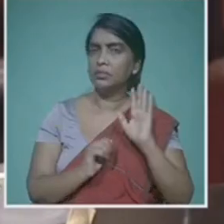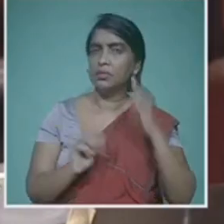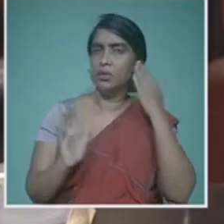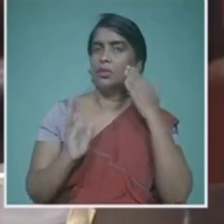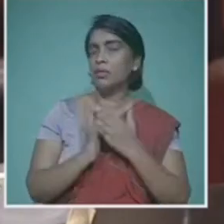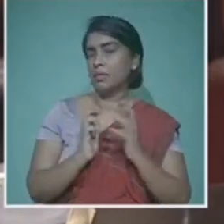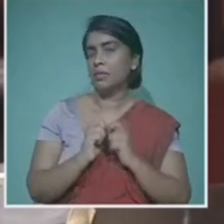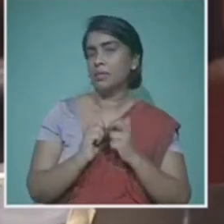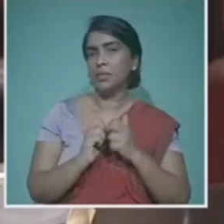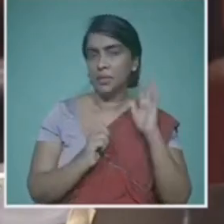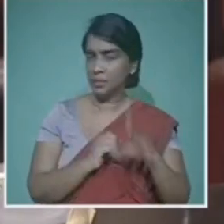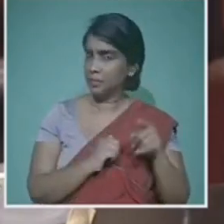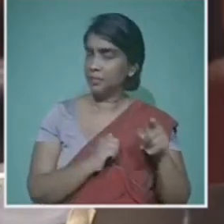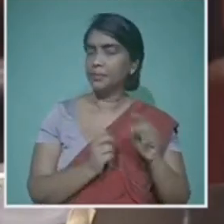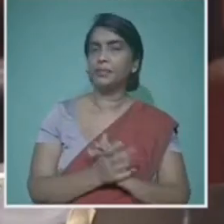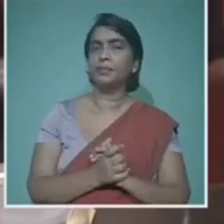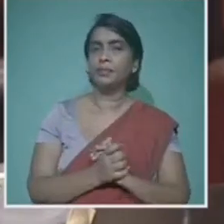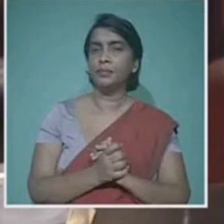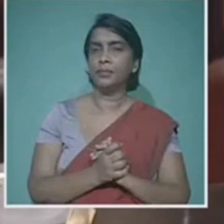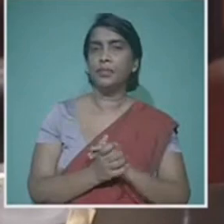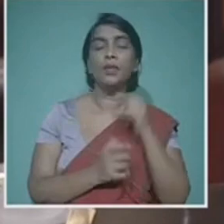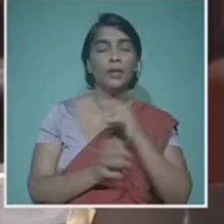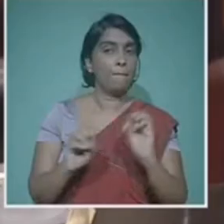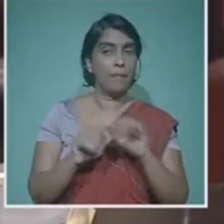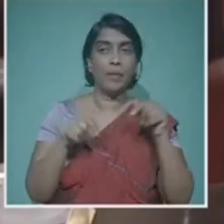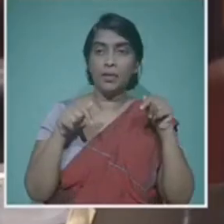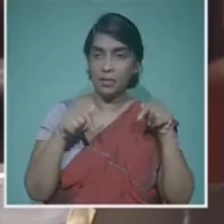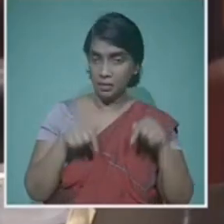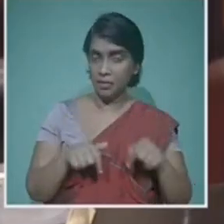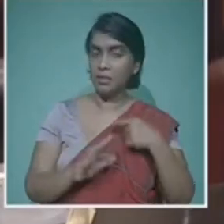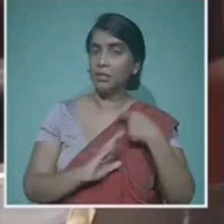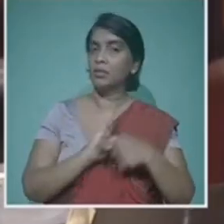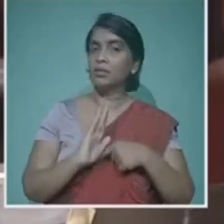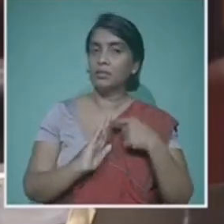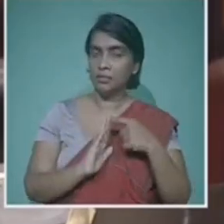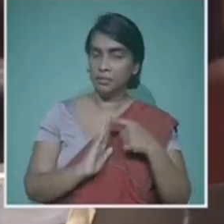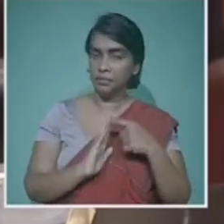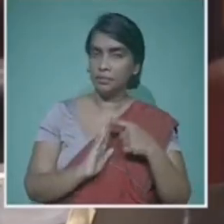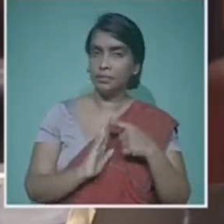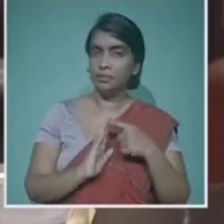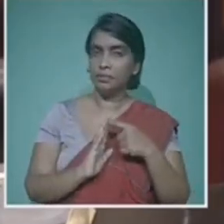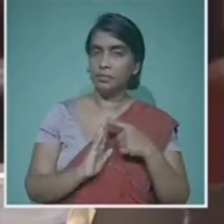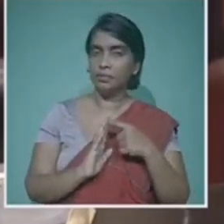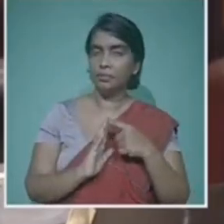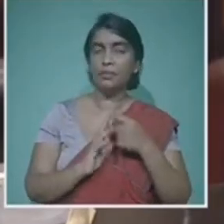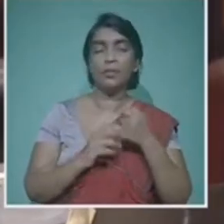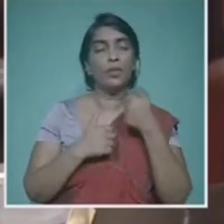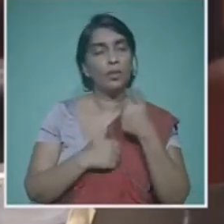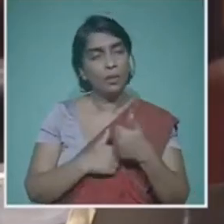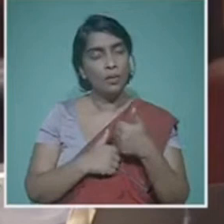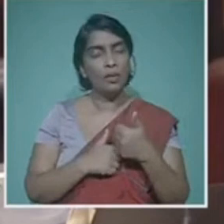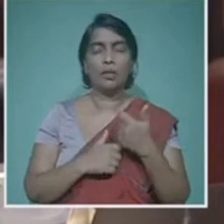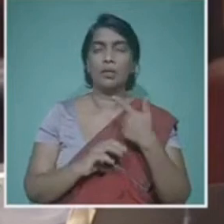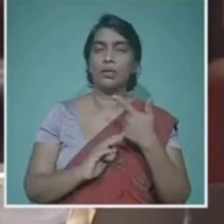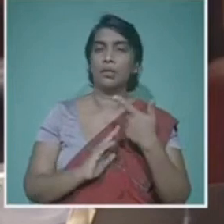இருக்கிறது. ஆகவே அவர்களை அந்த ஊடகவியலாளர்கள் இன்றைக்கு இந்த நாட்டிலே ஒரு நல்ல ஒரு விடயங்களை அல்லது இந்த நாடு எப்படி இருக்கிறது